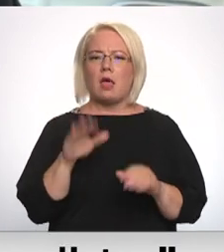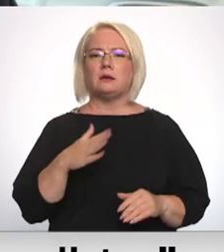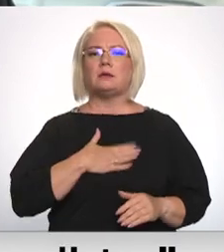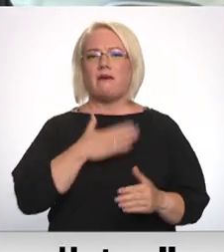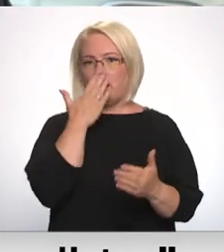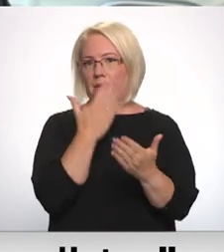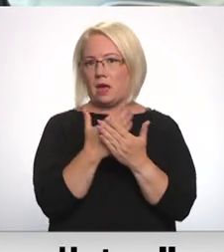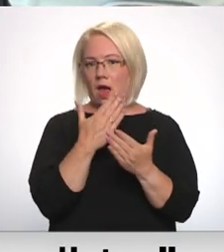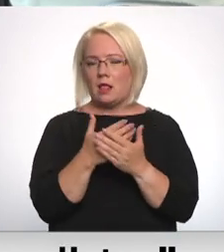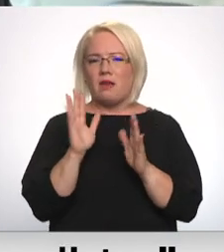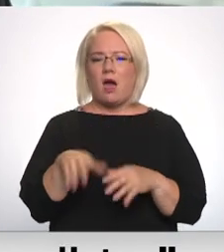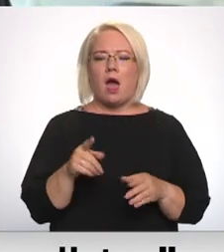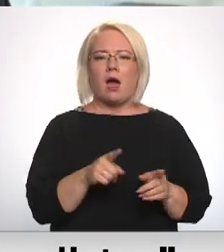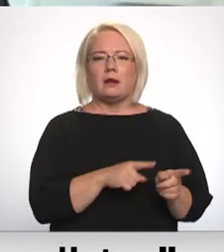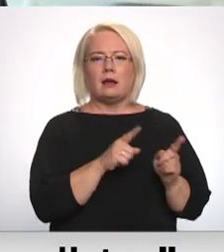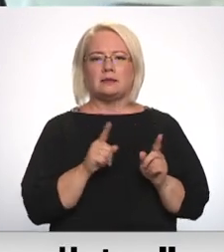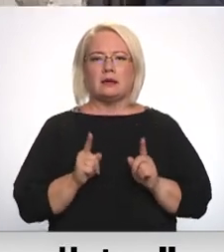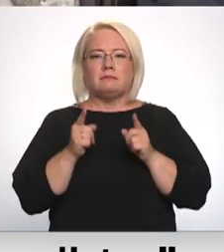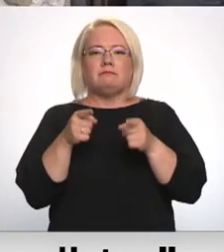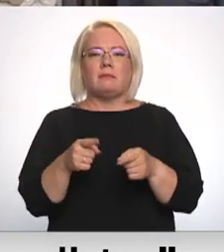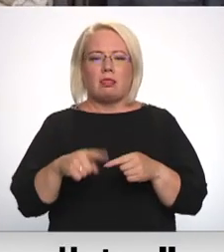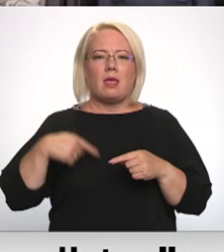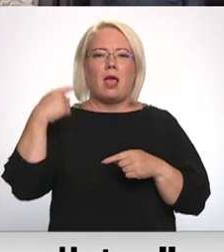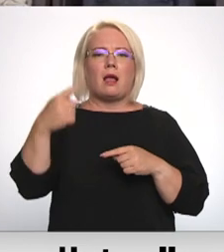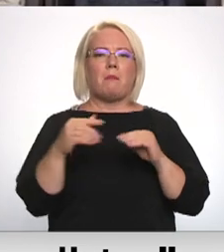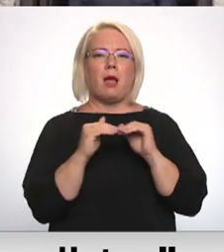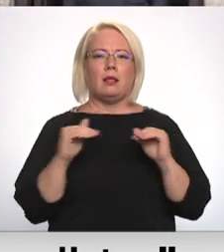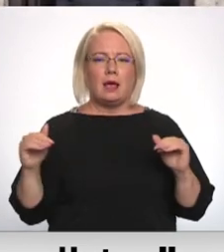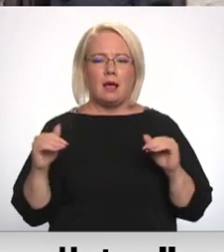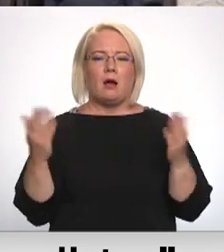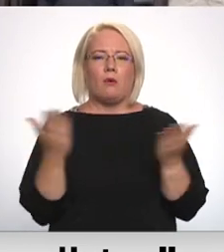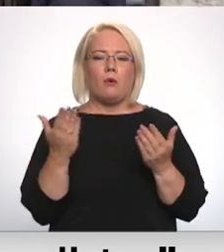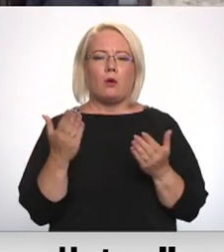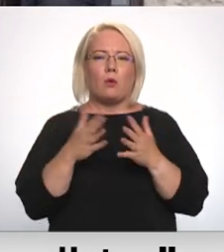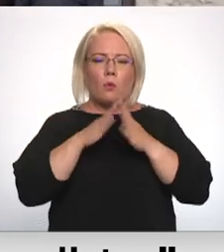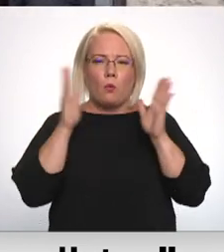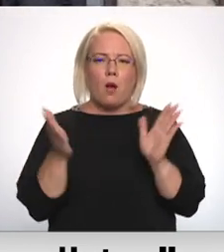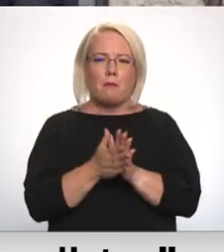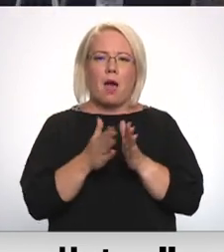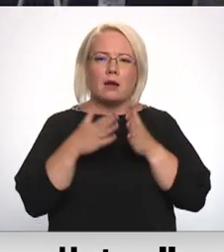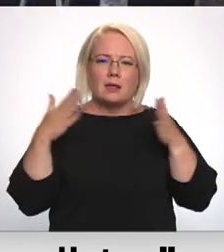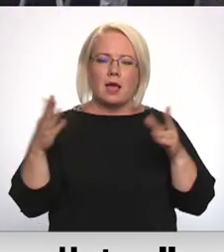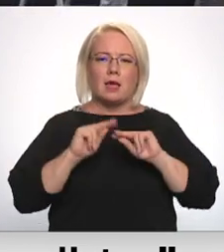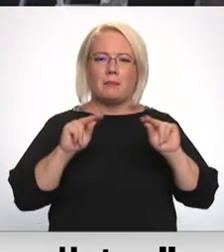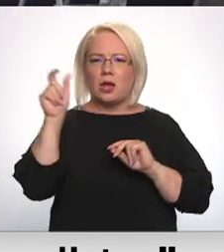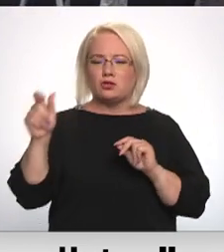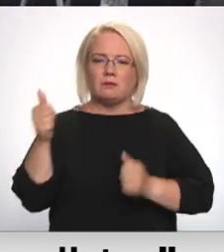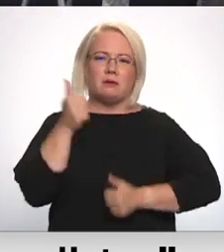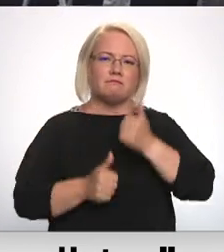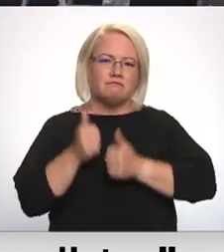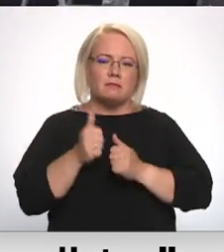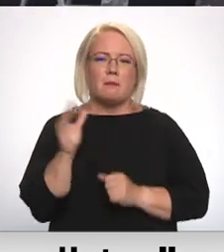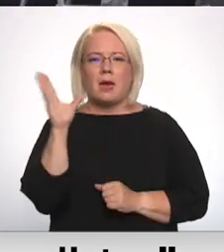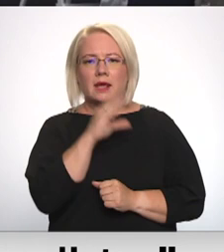tad pārcelties tajā nākamajā līgā, kur ar jau lieliem Latvijas režisoriem kopīgi sacensties par